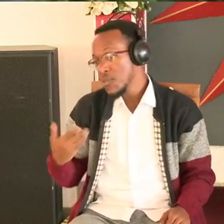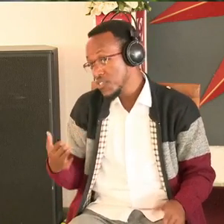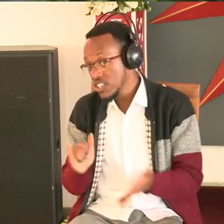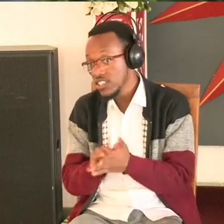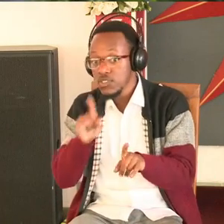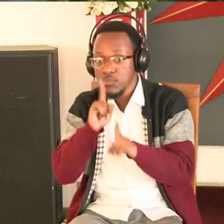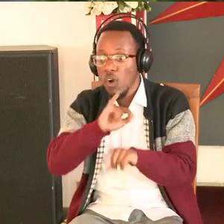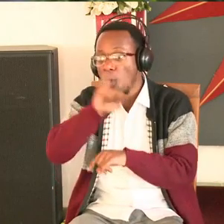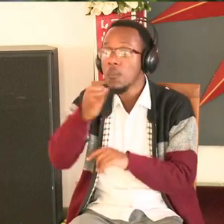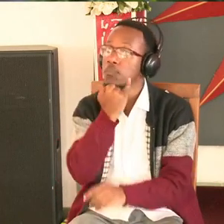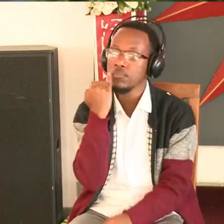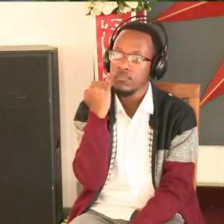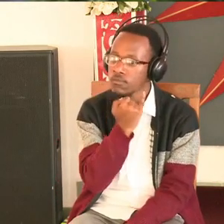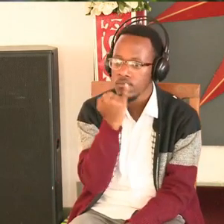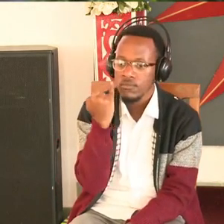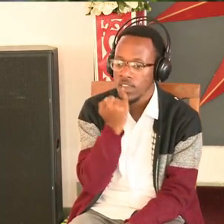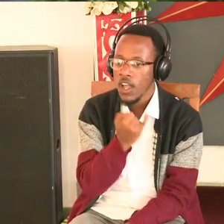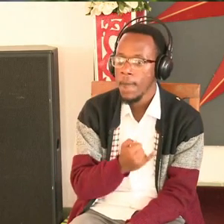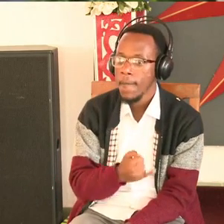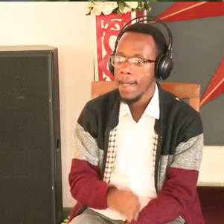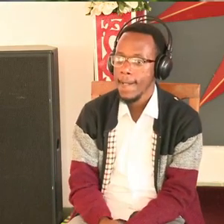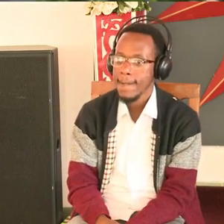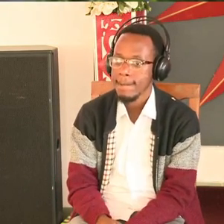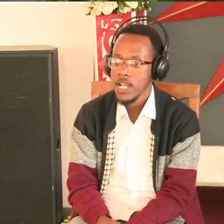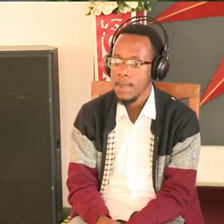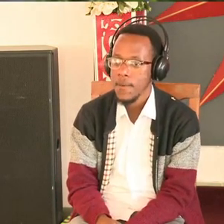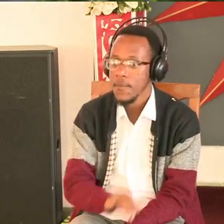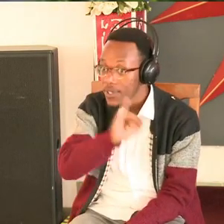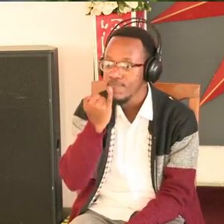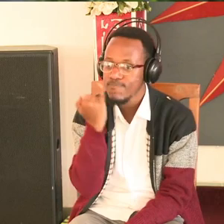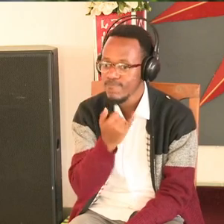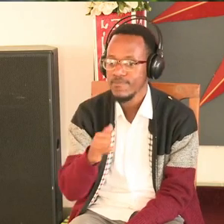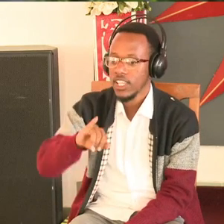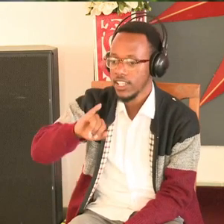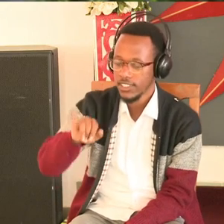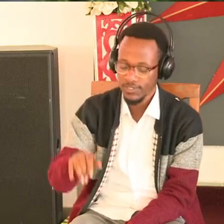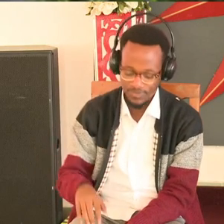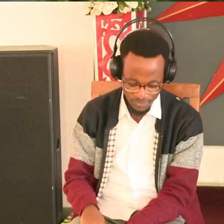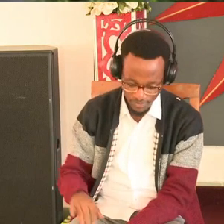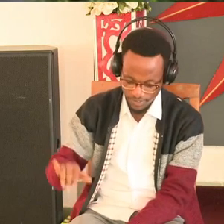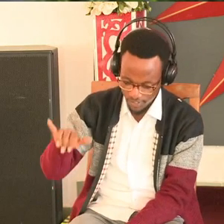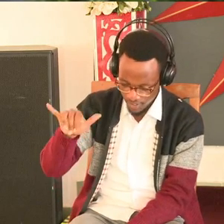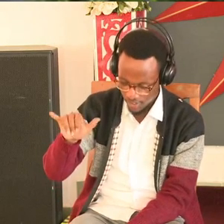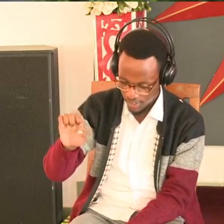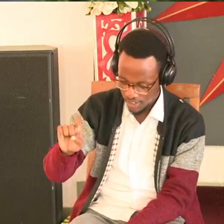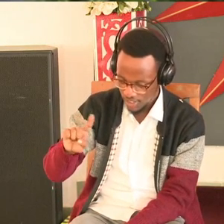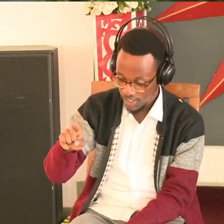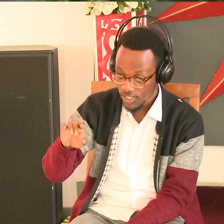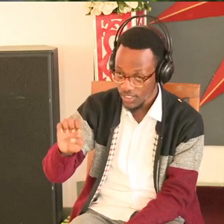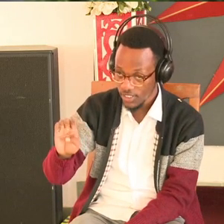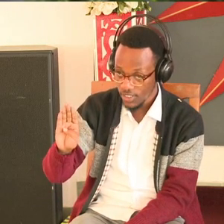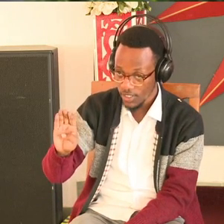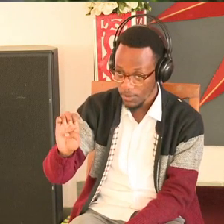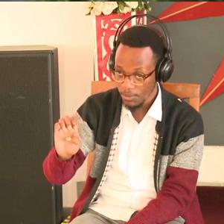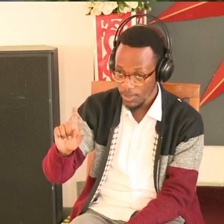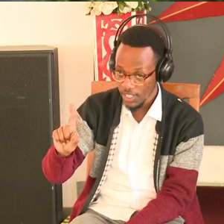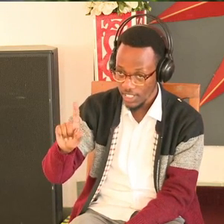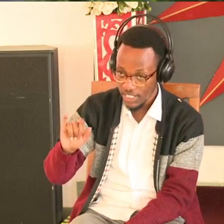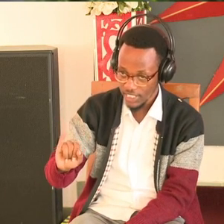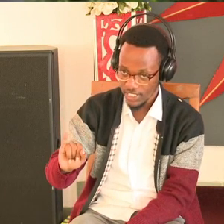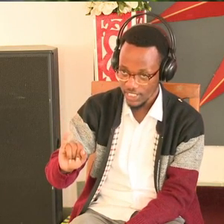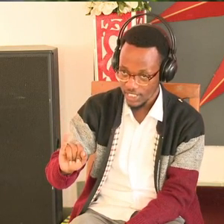Yezabeli bakaza bari mu gisekuruza cy'Ukristo muri asume